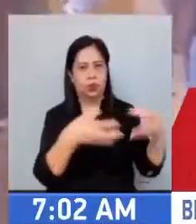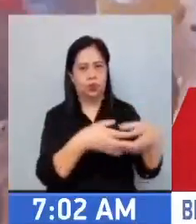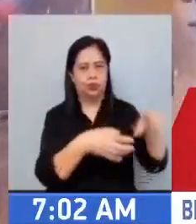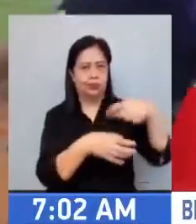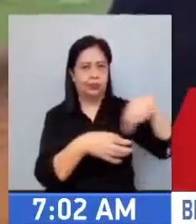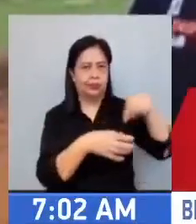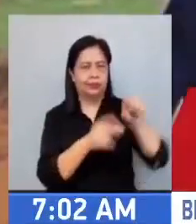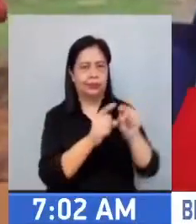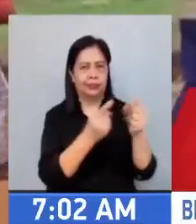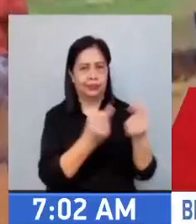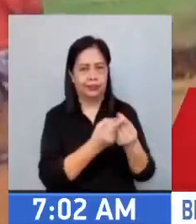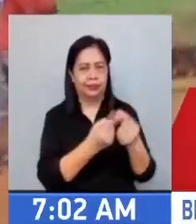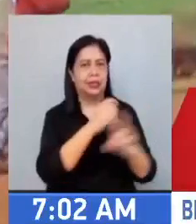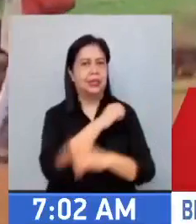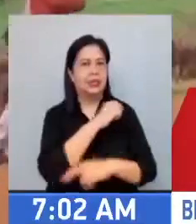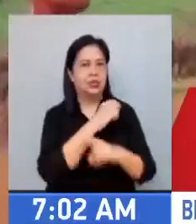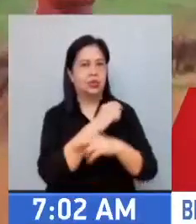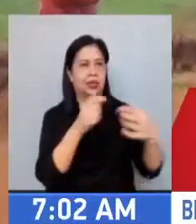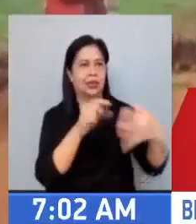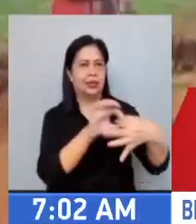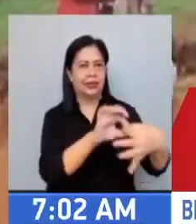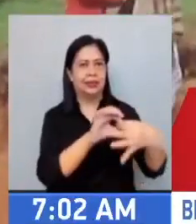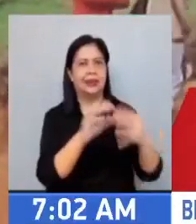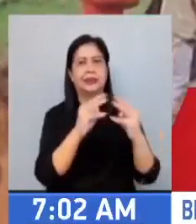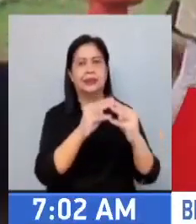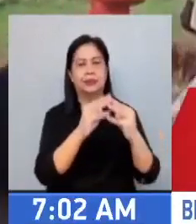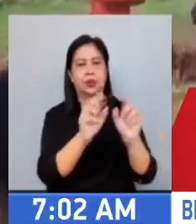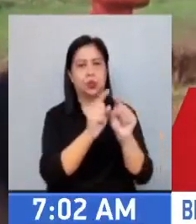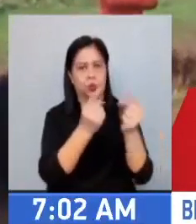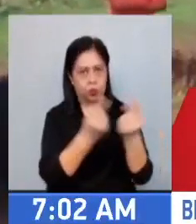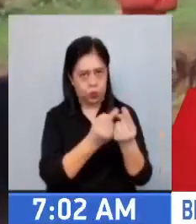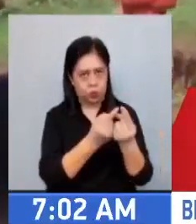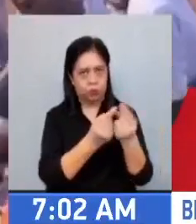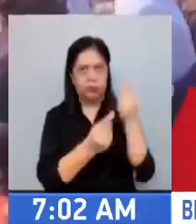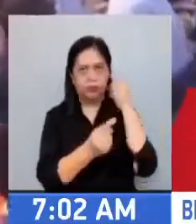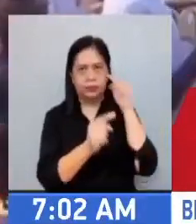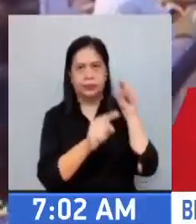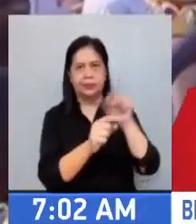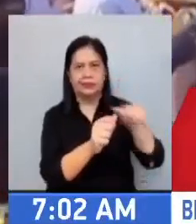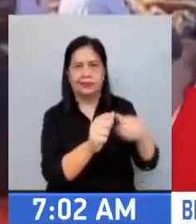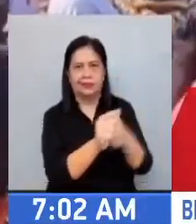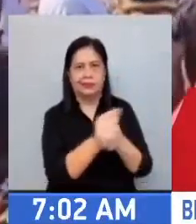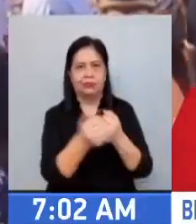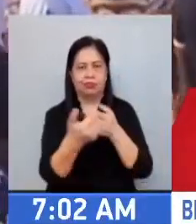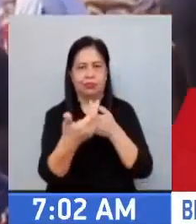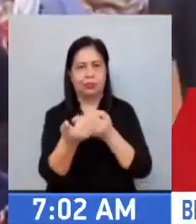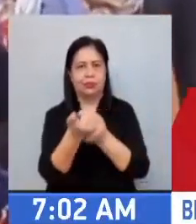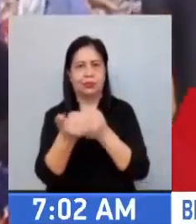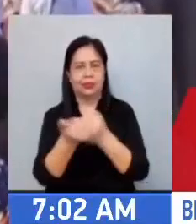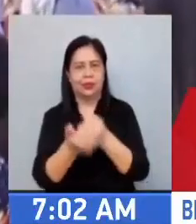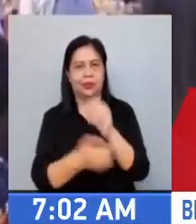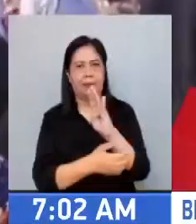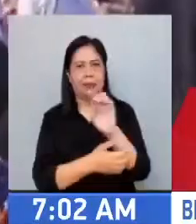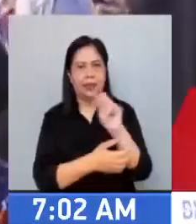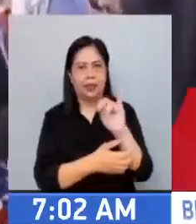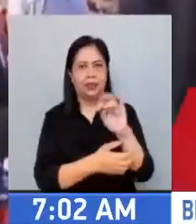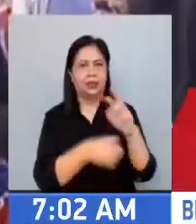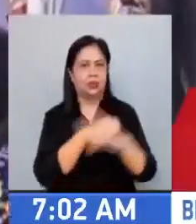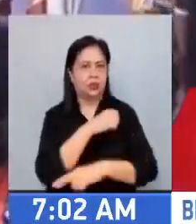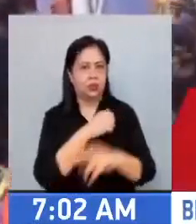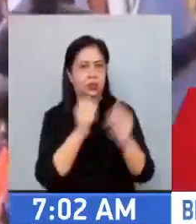Regional affiliate sila ng Islamic State Group at itumuturong nasa likod ng mga pag-atake sa Beni Region, pati na sa Uganda.